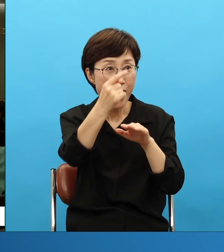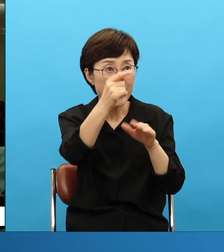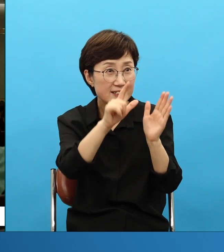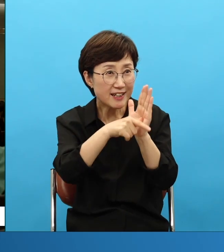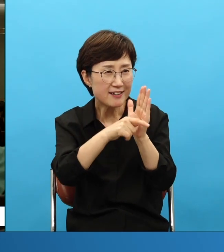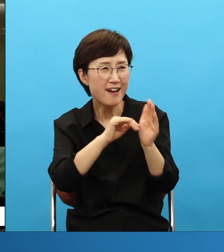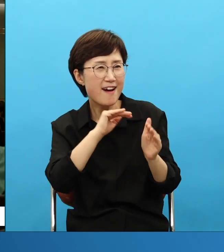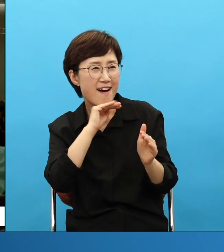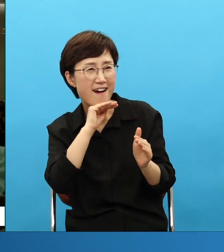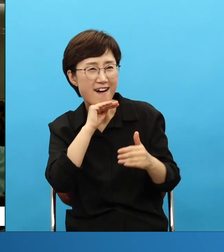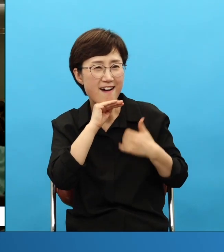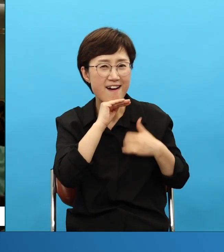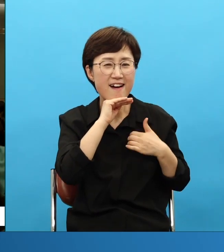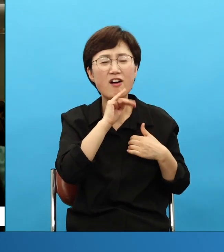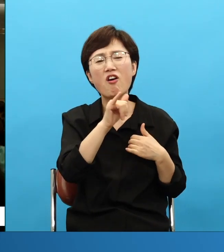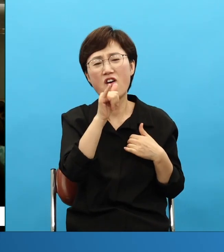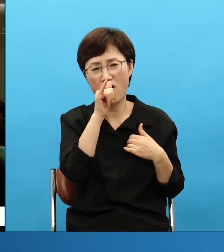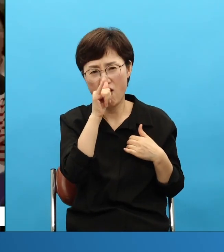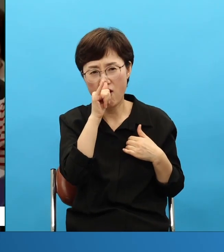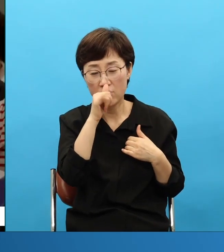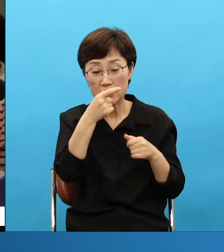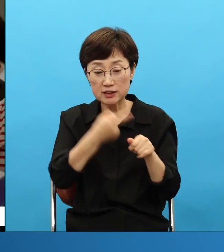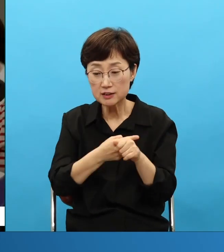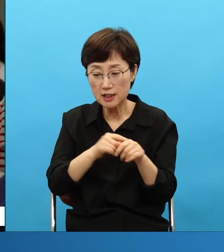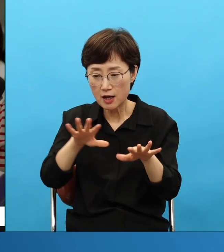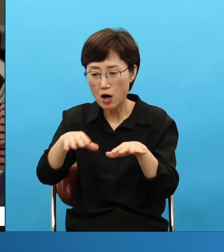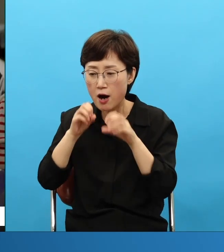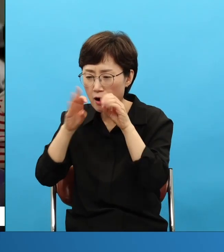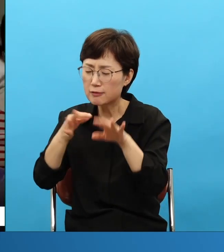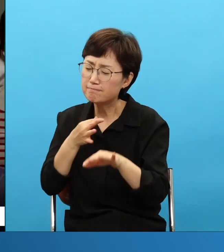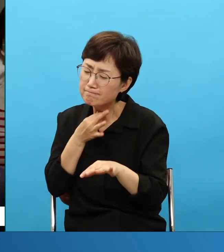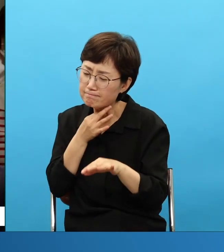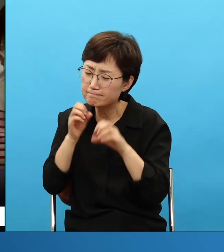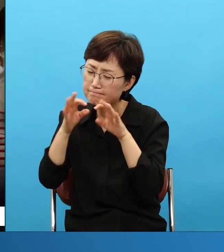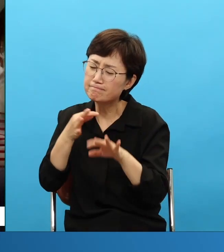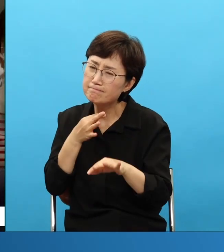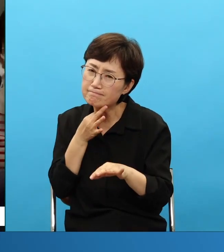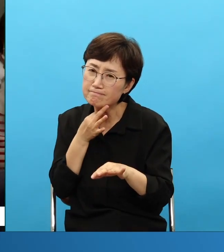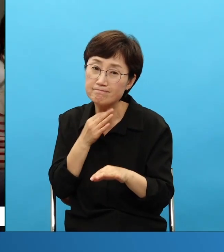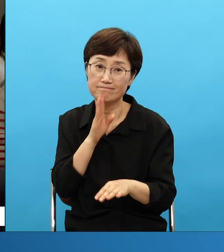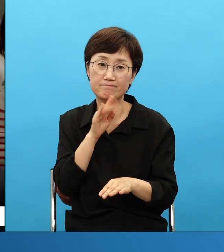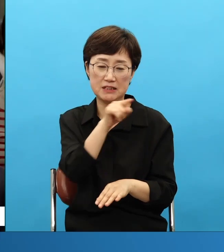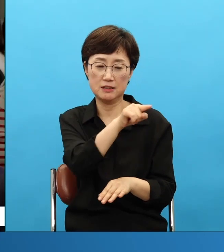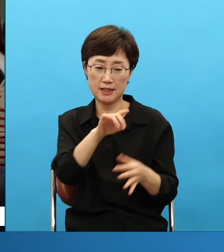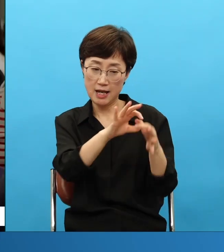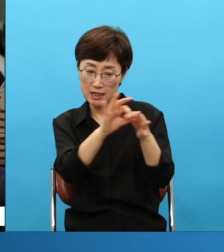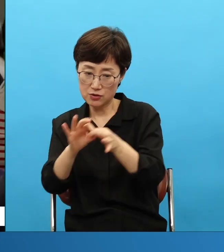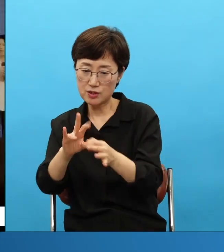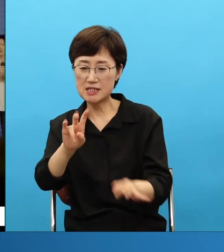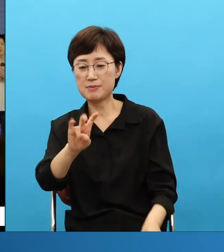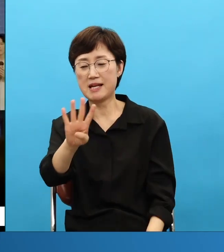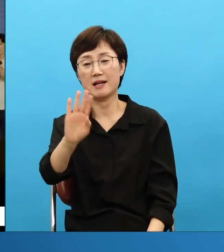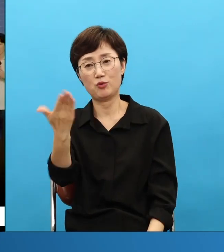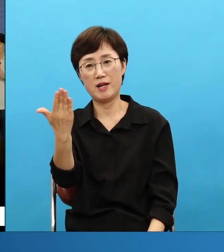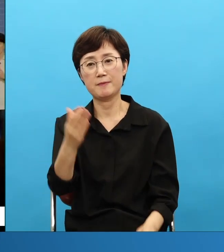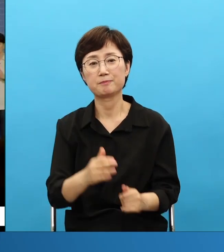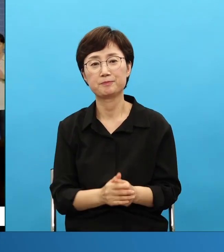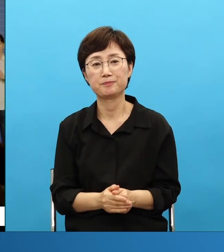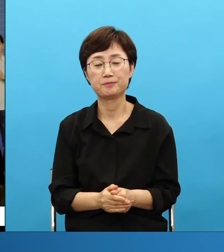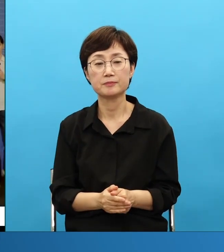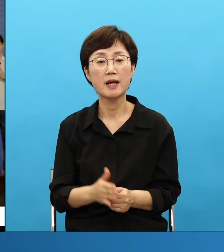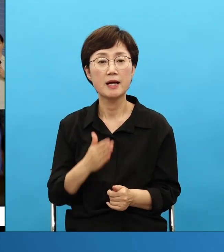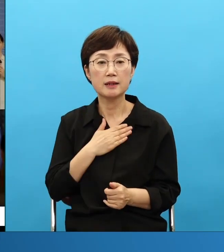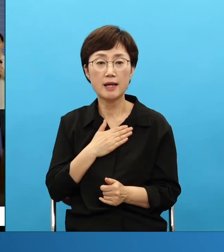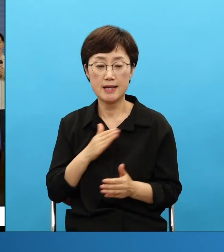대한 열정으로 이어진다며 이것이 24 누림의 상태라고 말했습니다. 또 우리